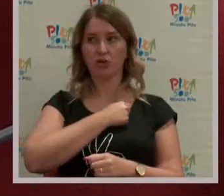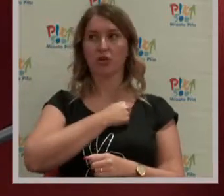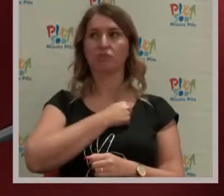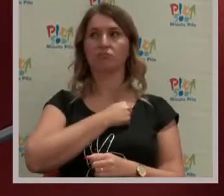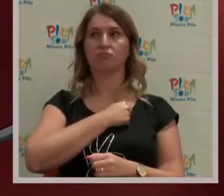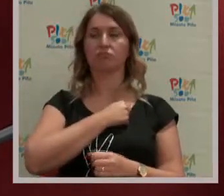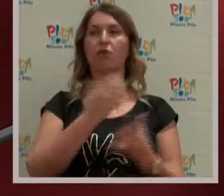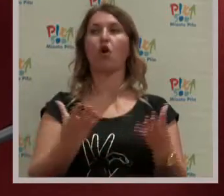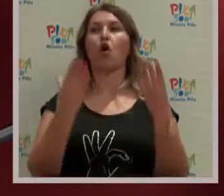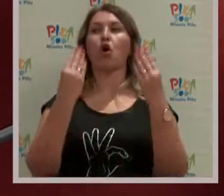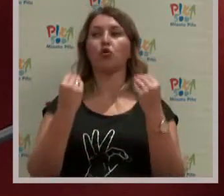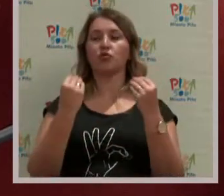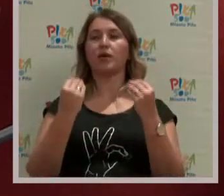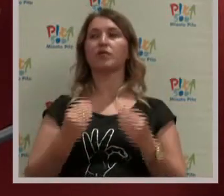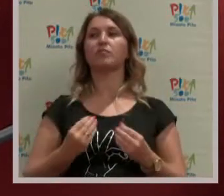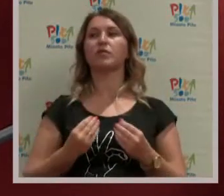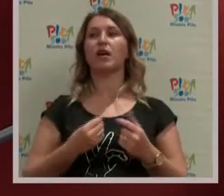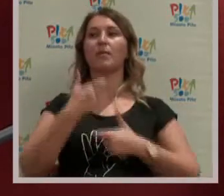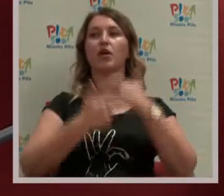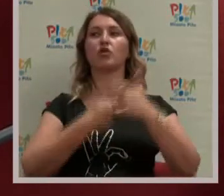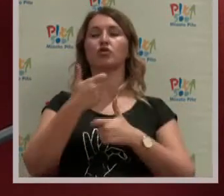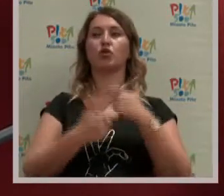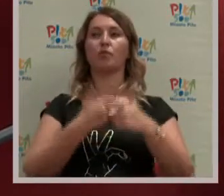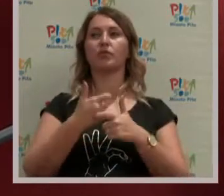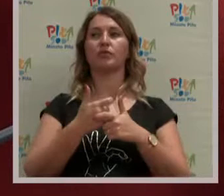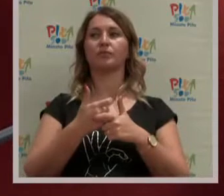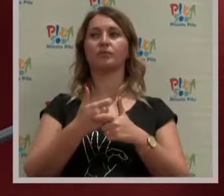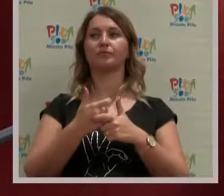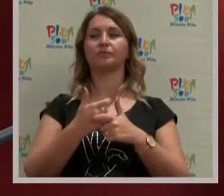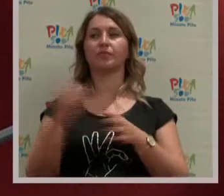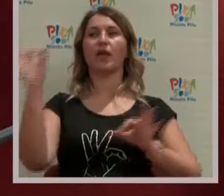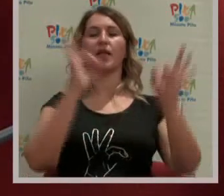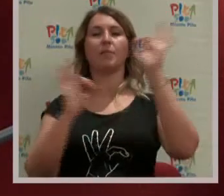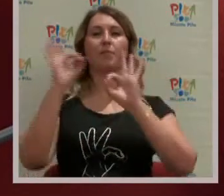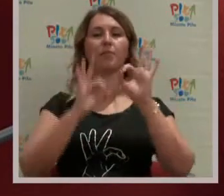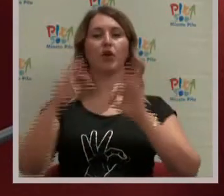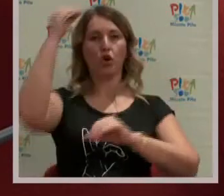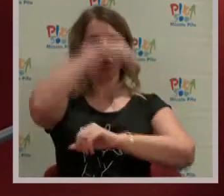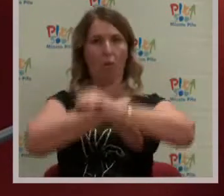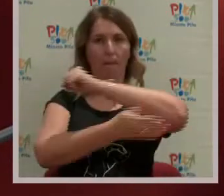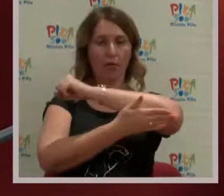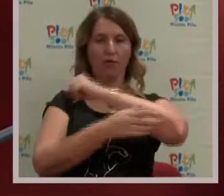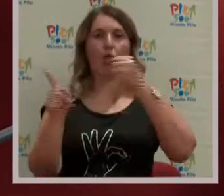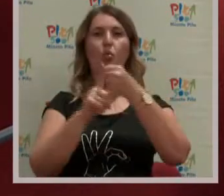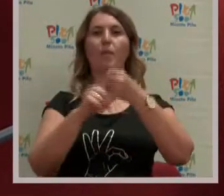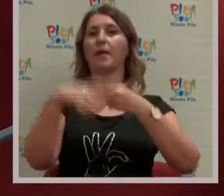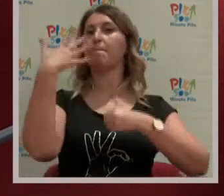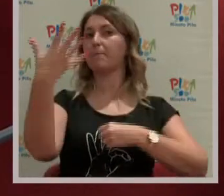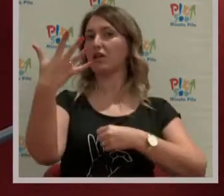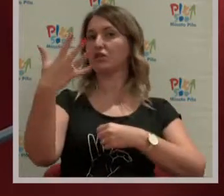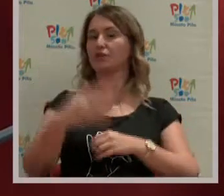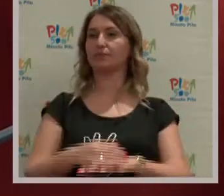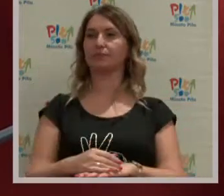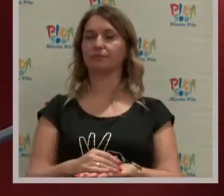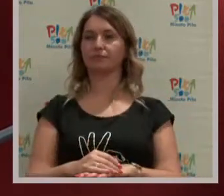na sfinansowanie przedsięwzięć w zakresie termomodernizacji szkoły podstawowej numer 5 przy ulicy Kujawskiej